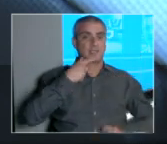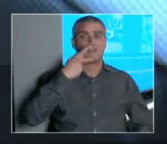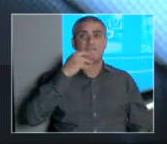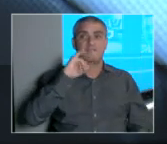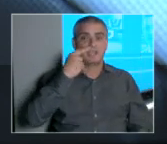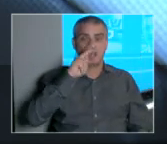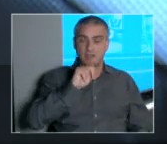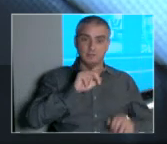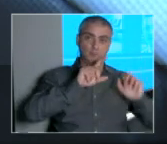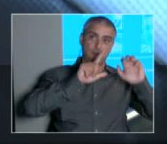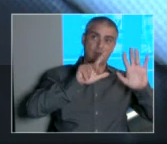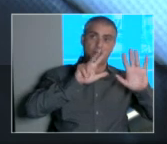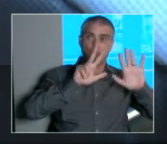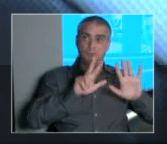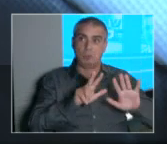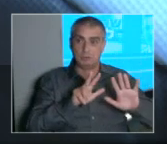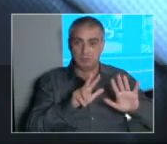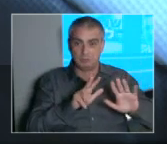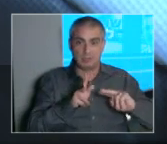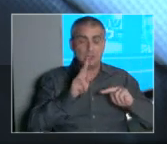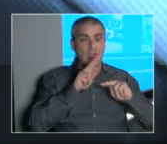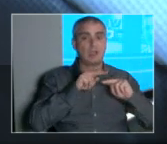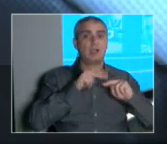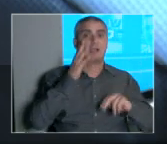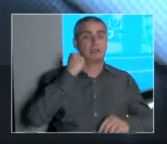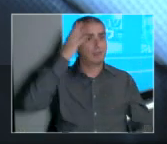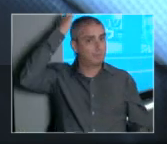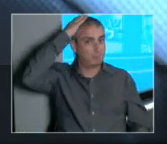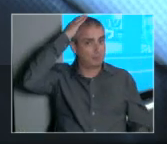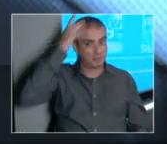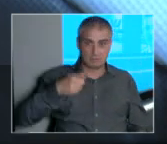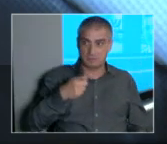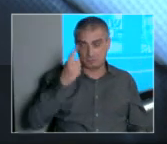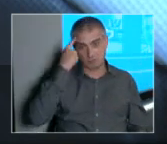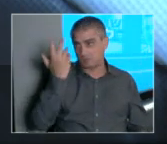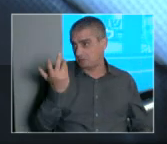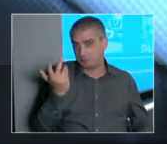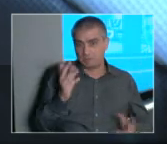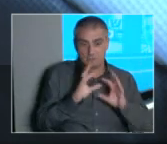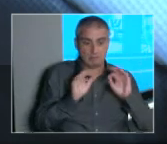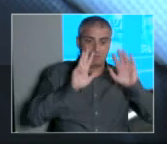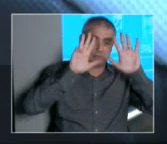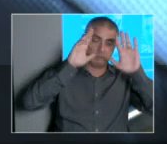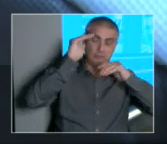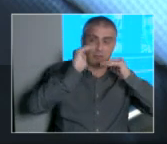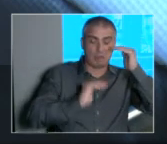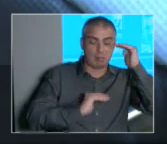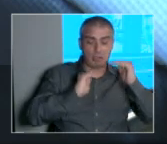פייגלין, 7-8 מנדטים. אחר כך היה בנט, לא יודע כמה, הוא התחיל ב9,